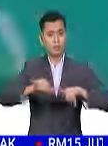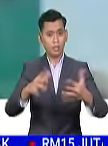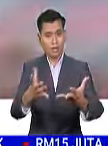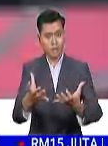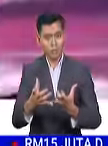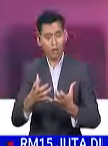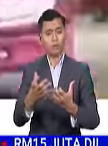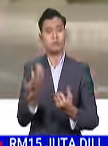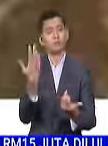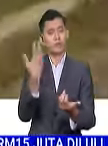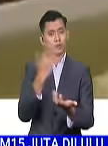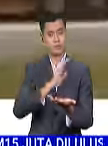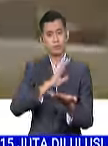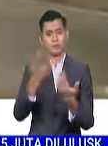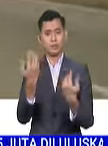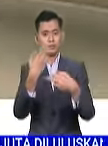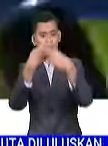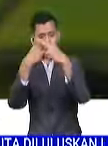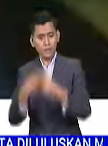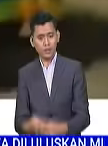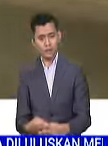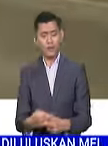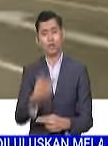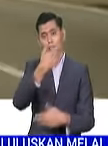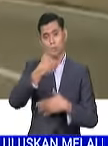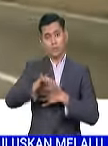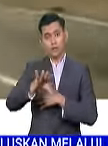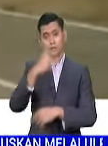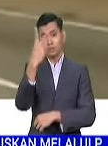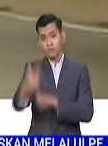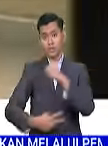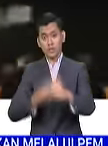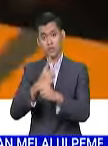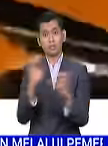kos penyelenggaraan selepas 2 tahun tidak beroperasi.